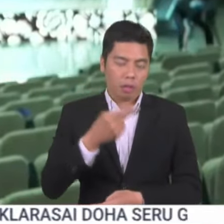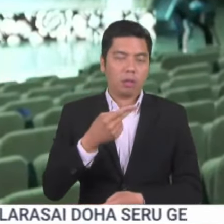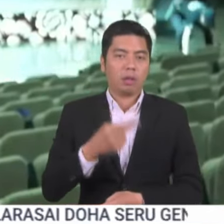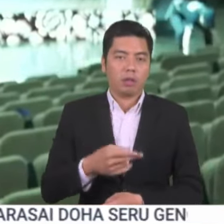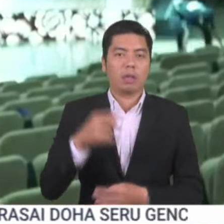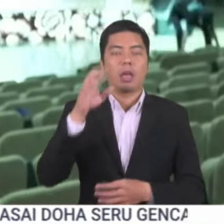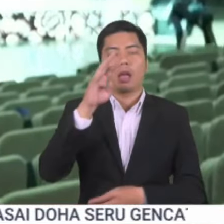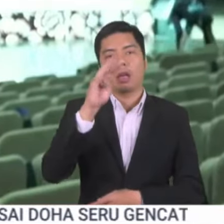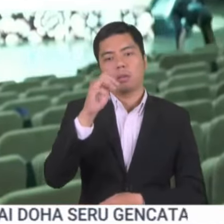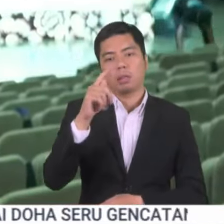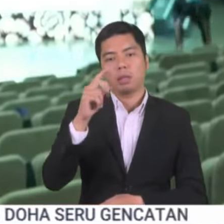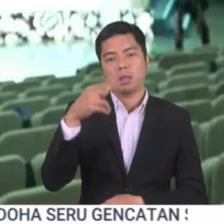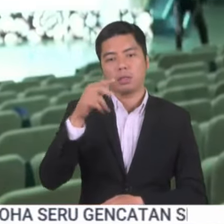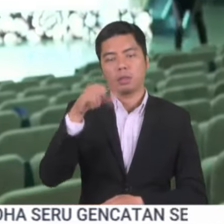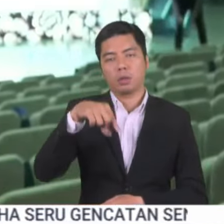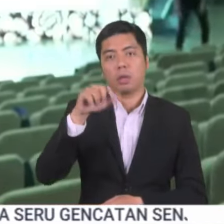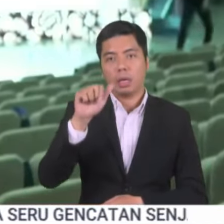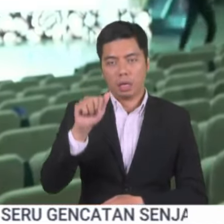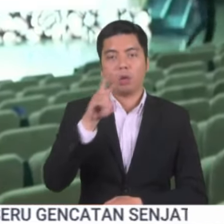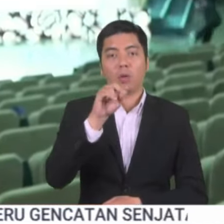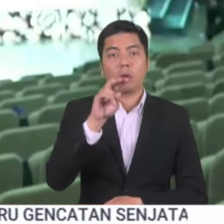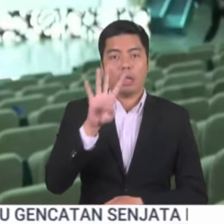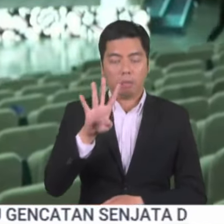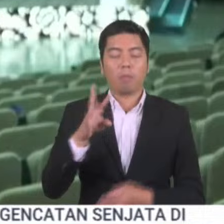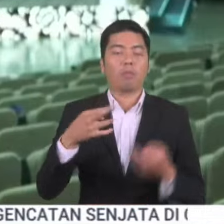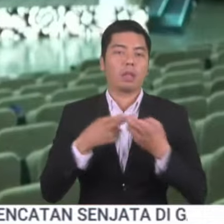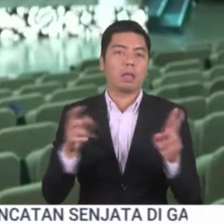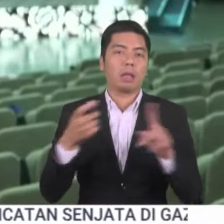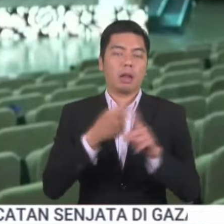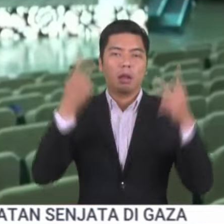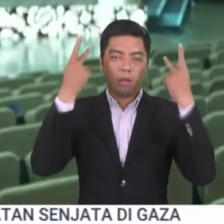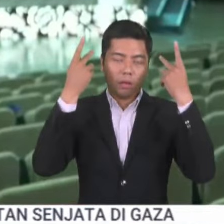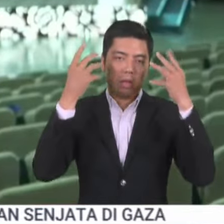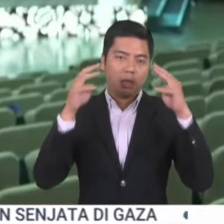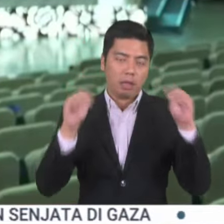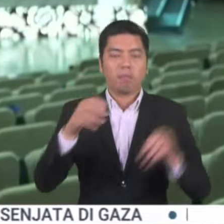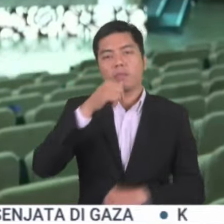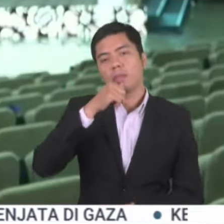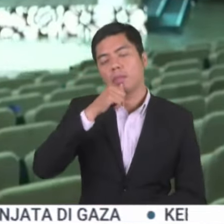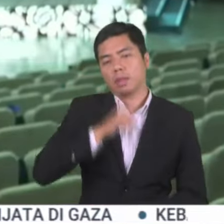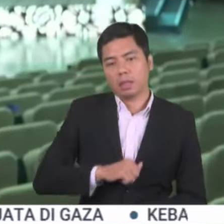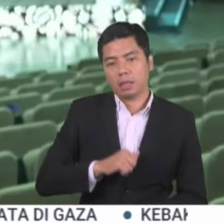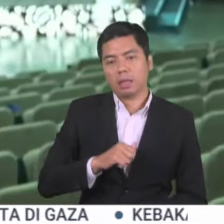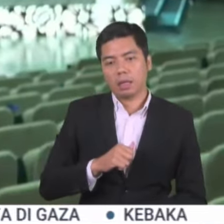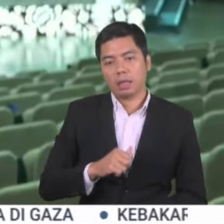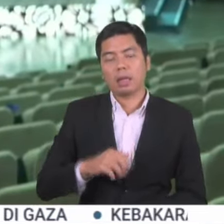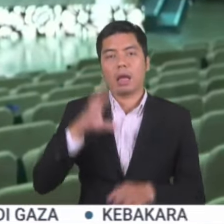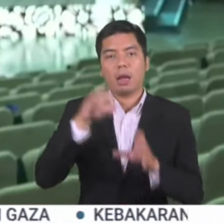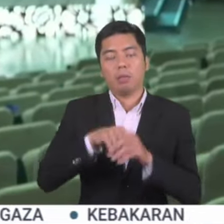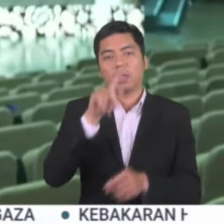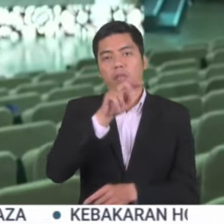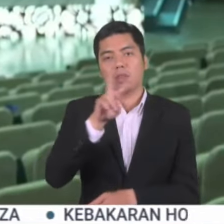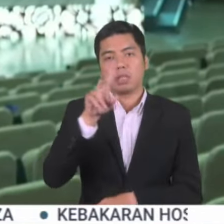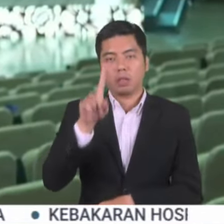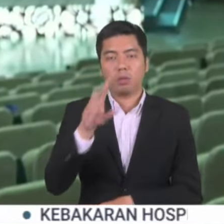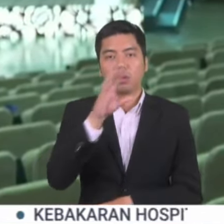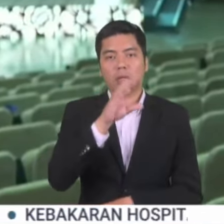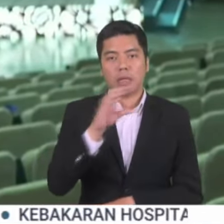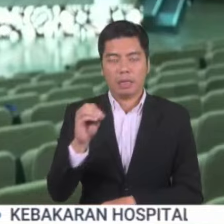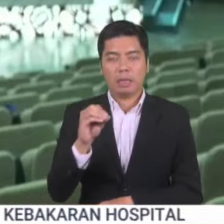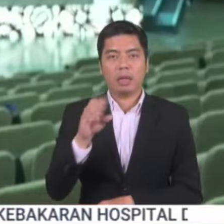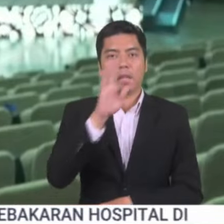MTHQA 2024 yang akan disempurnakan oleh Perdana Menteri Datuk Seri Anwar Ibrahim di saluran TV1 dan juga